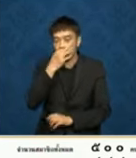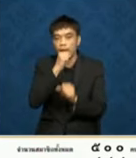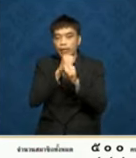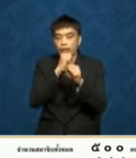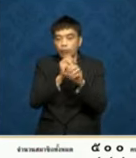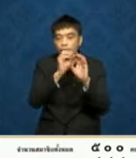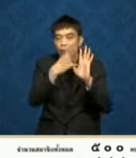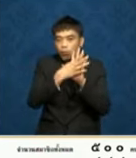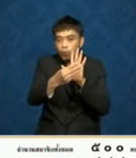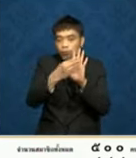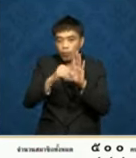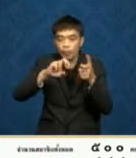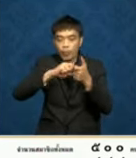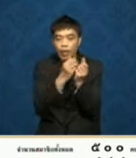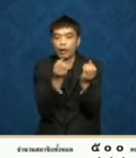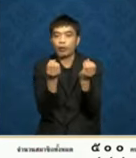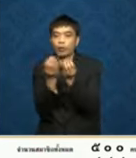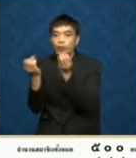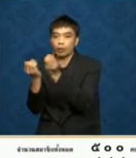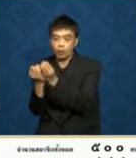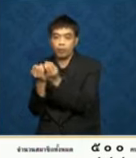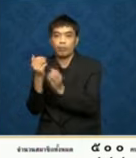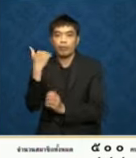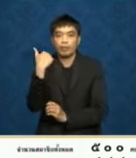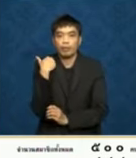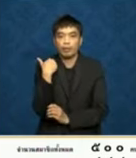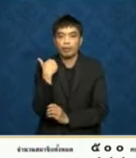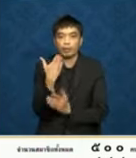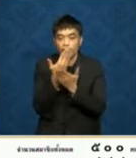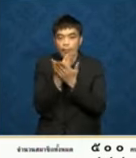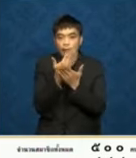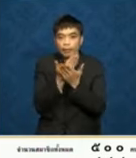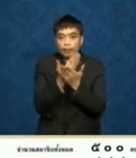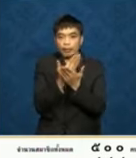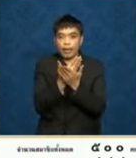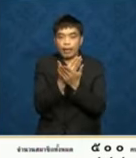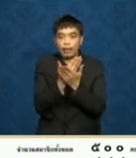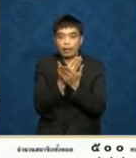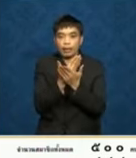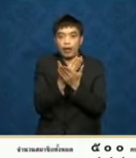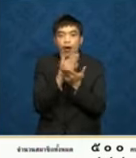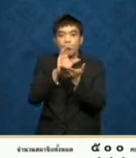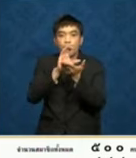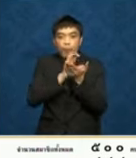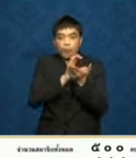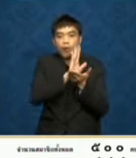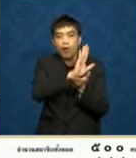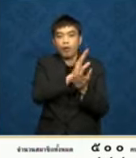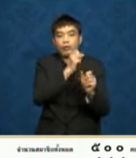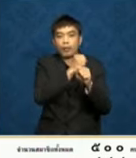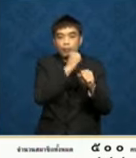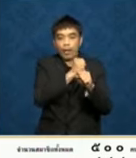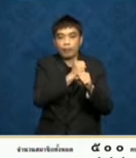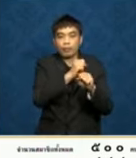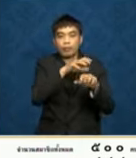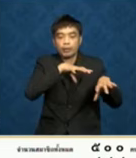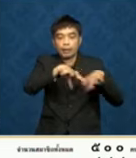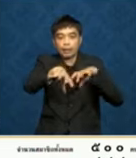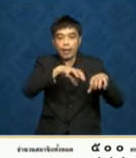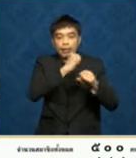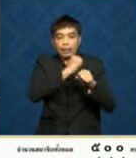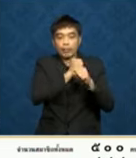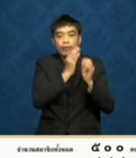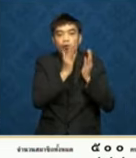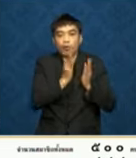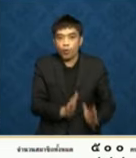ทไดรผลกระทบต่ หานั้นส่วนงบที่เป็งบ software หอว งบCI ๆ ARMี่จะมาปบปงบุคลากรนั้น